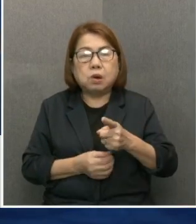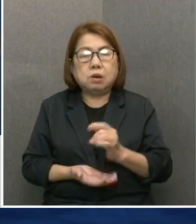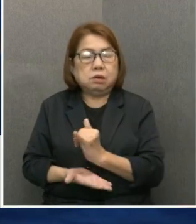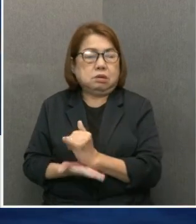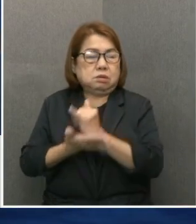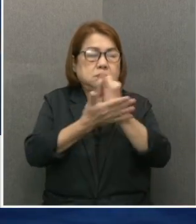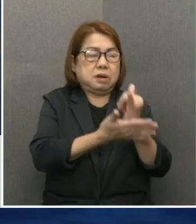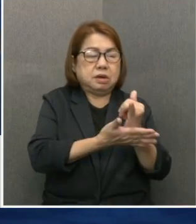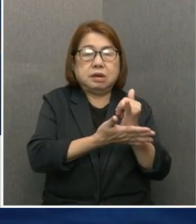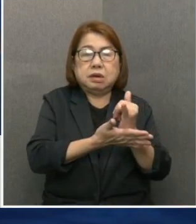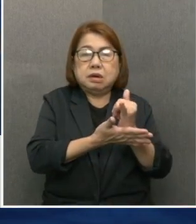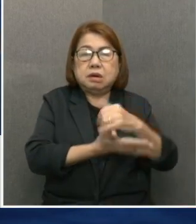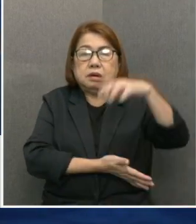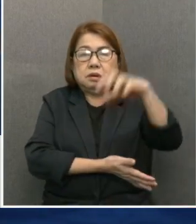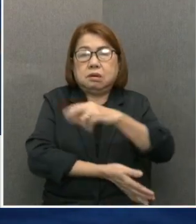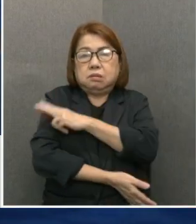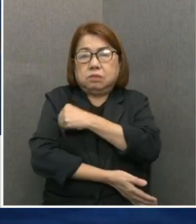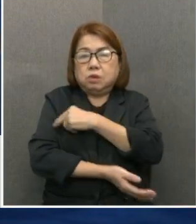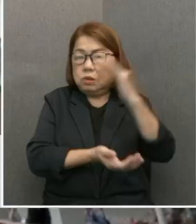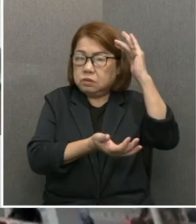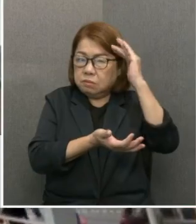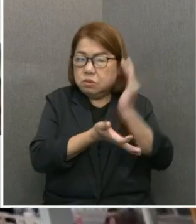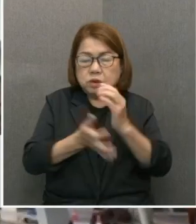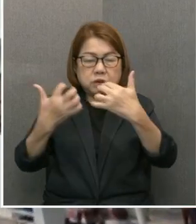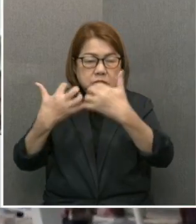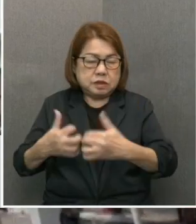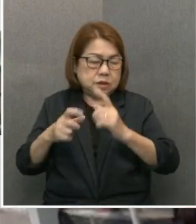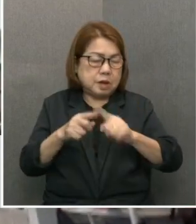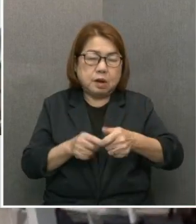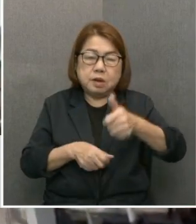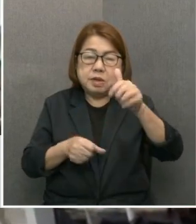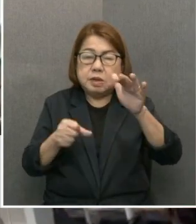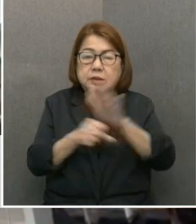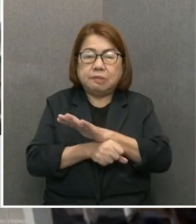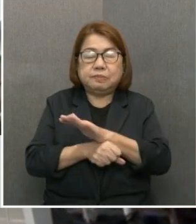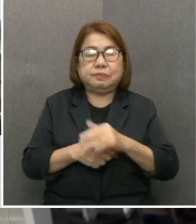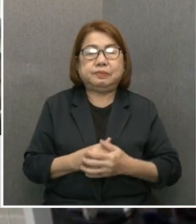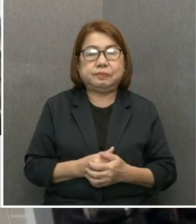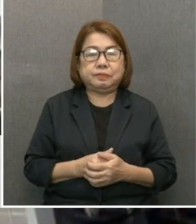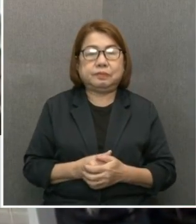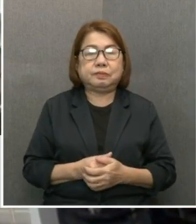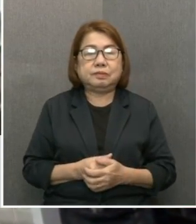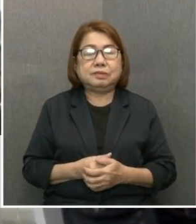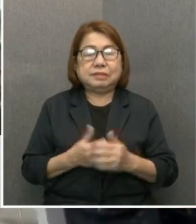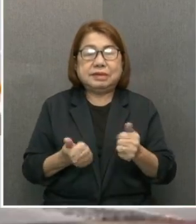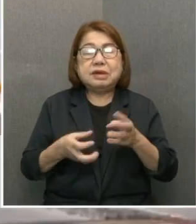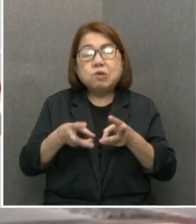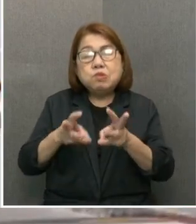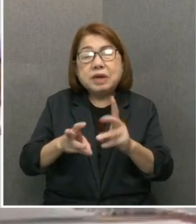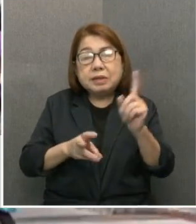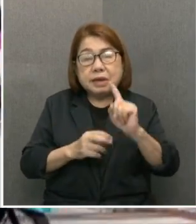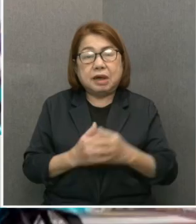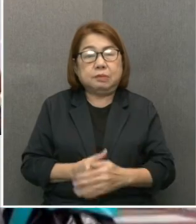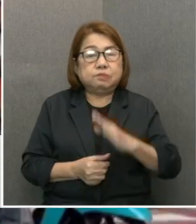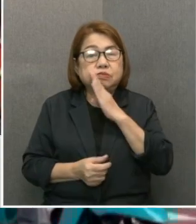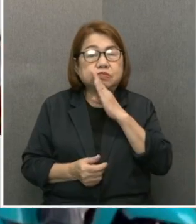โรงพยาบาลตำรวจซึ่งมีความพร้อมมากกว่ามีเครื่องมือทางการแพทย์ที่มีศักยภาพสูงกว่าค่ะโดยแนวปฏิบัติกรณีที่มี